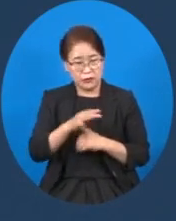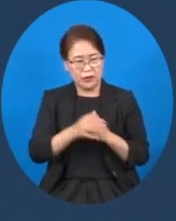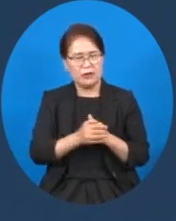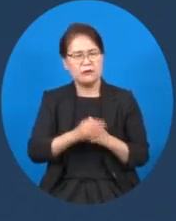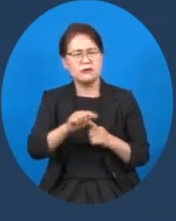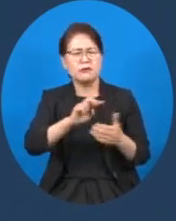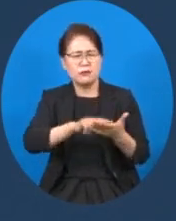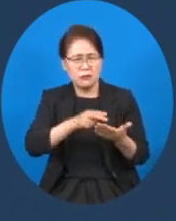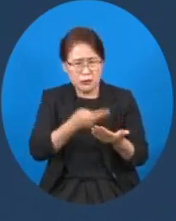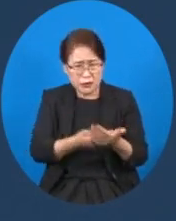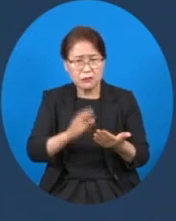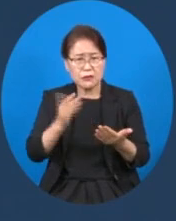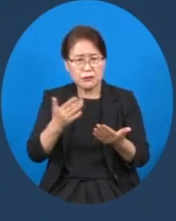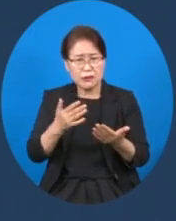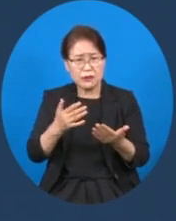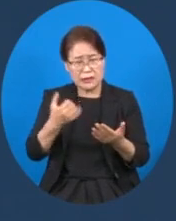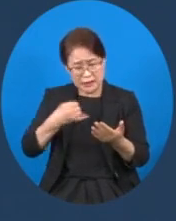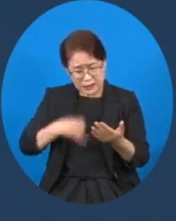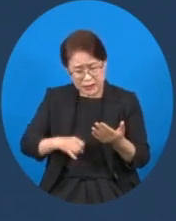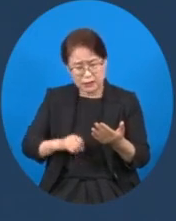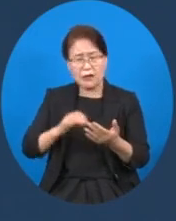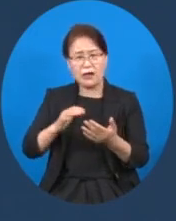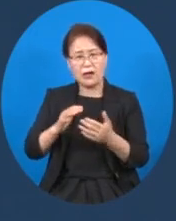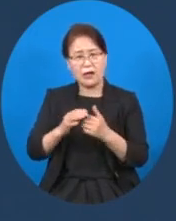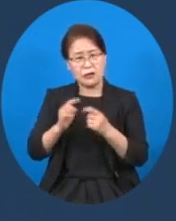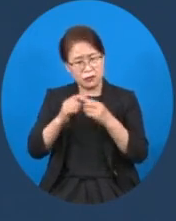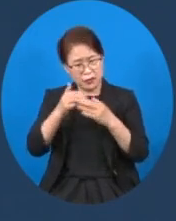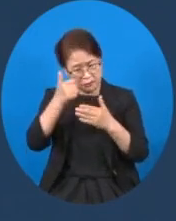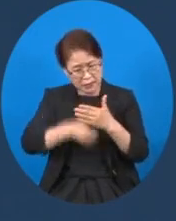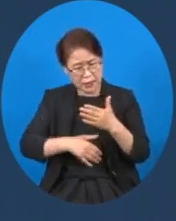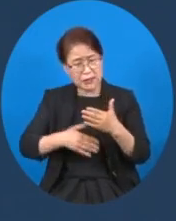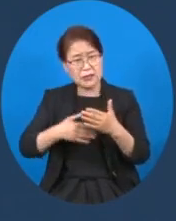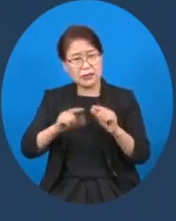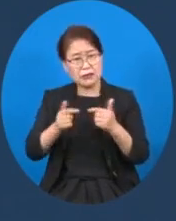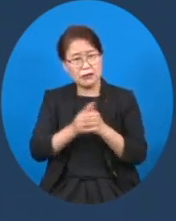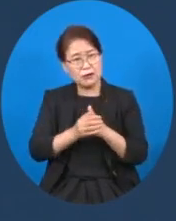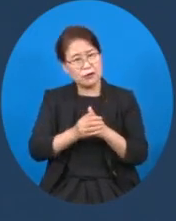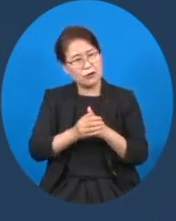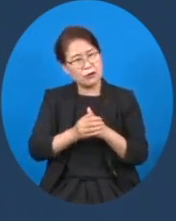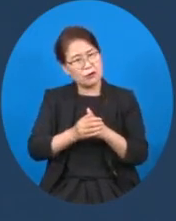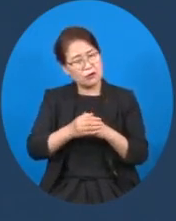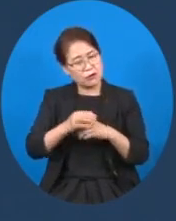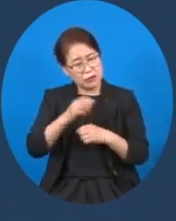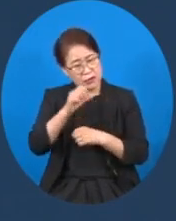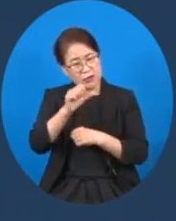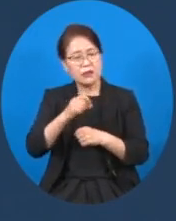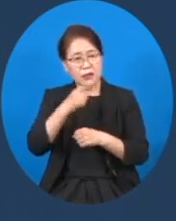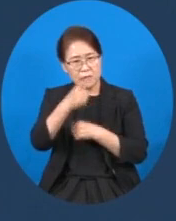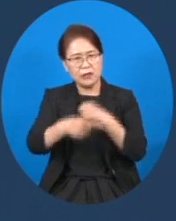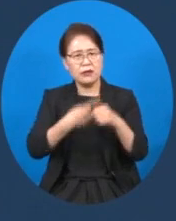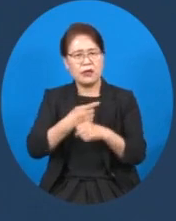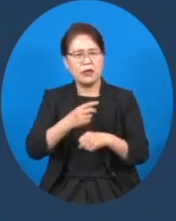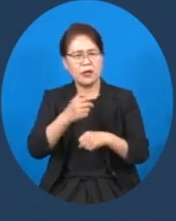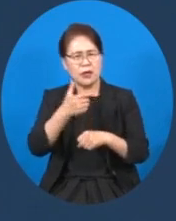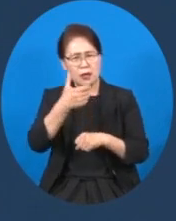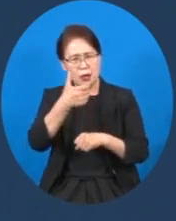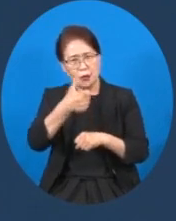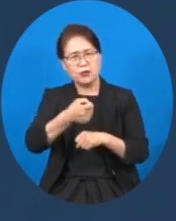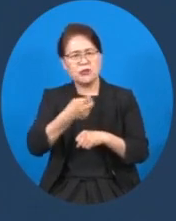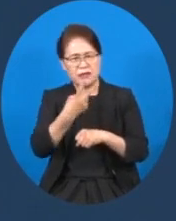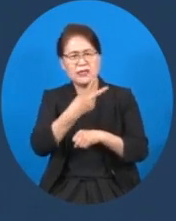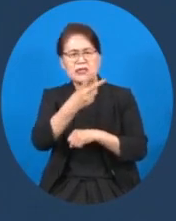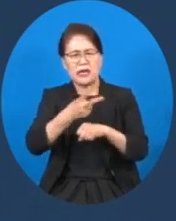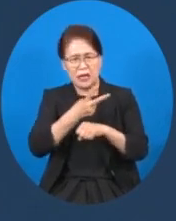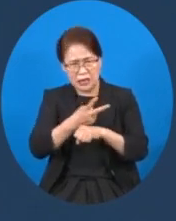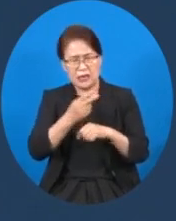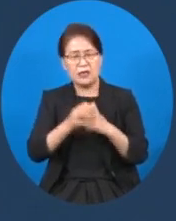거예요. 우리 아이들이 교회에 빠지지 않고 와봐야 1년에 52시간밖에 안 됩니다. 공간도 제대로 확보되지